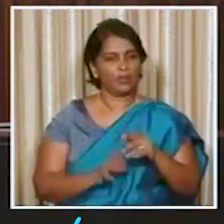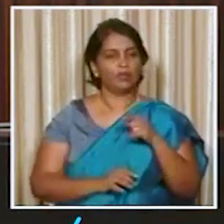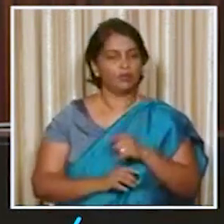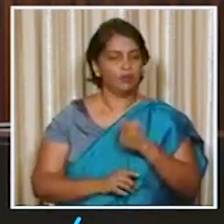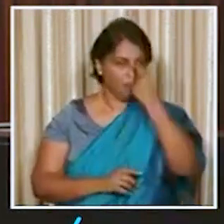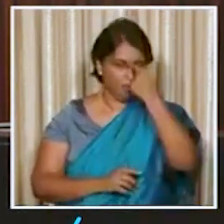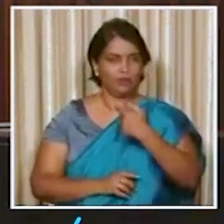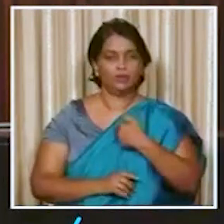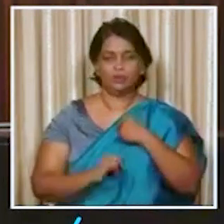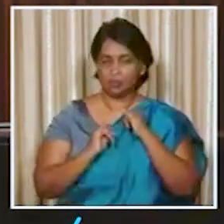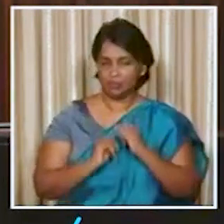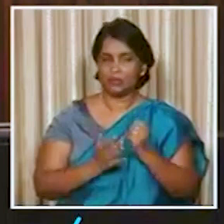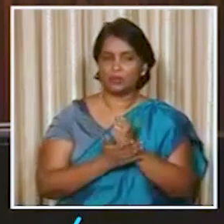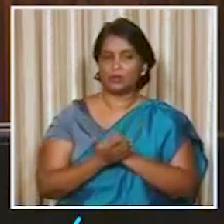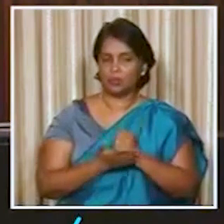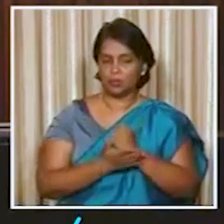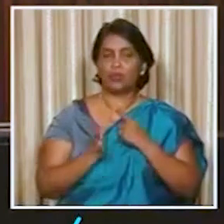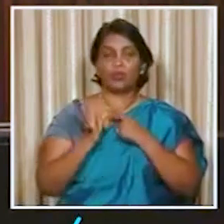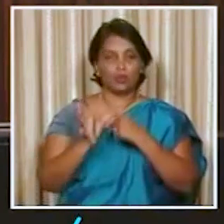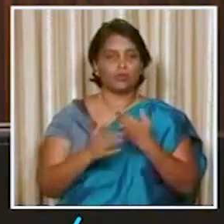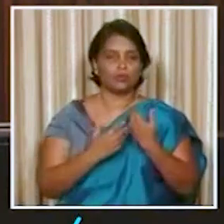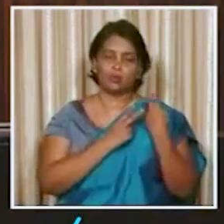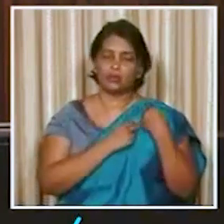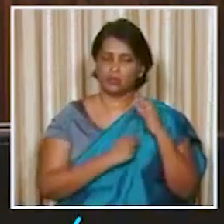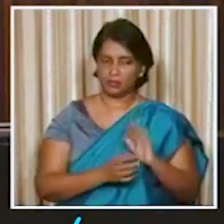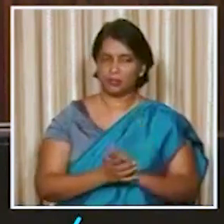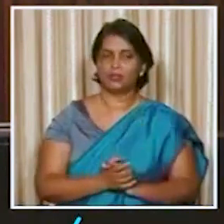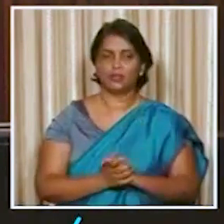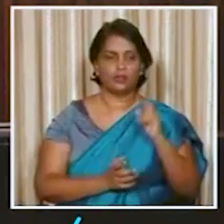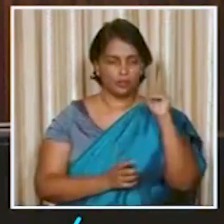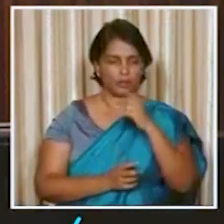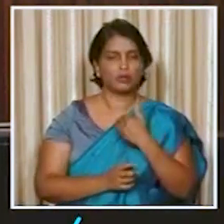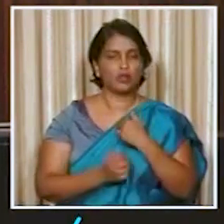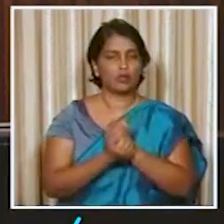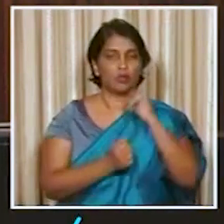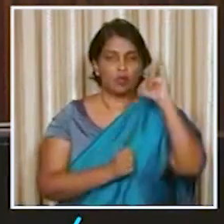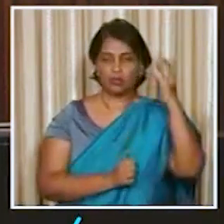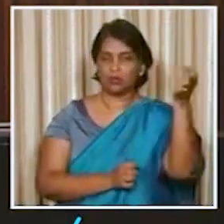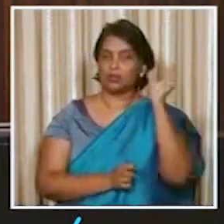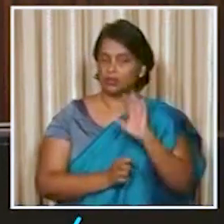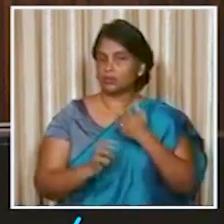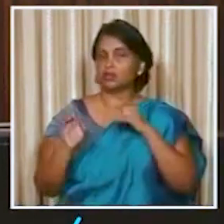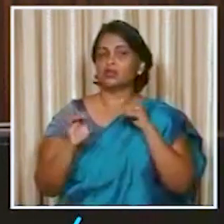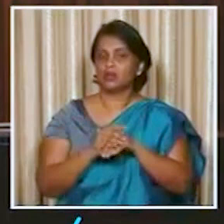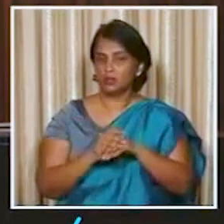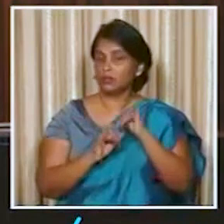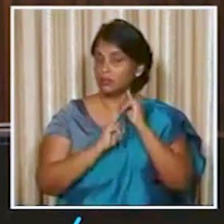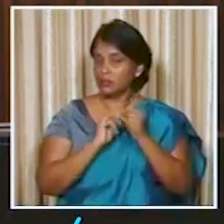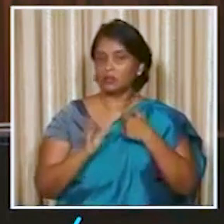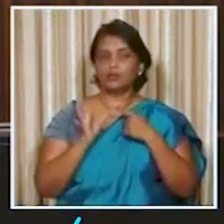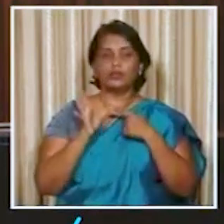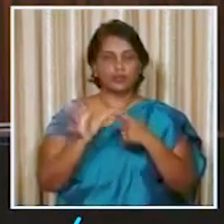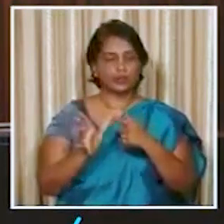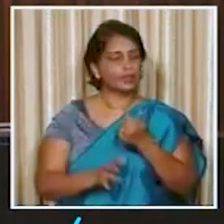වූ මෙම චෝදනා සියල්ලටම පිළිතුරු දී මාගේ වගකීම වේ. ප්‍රථමයෙන් මා පොලිස් පතිවරයා පත්කිරීමට සම්බන්ධයෙන් වන චෝදනාවට පිළිතුරු